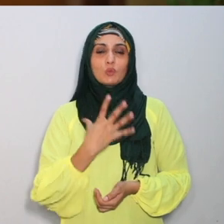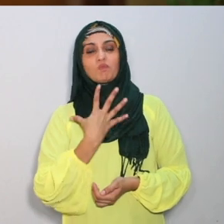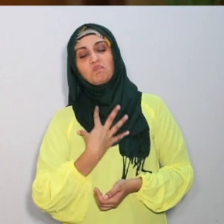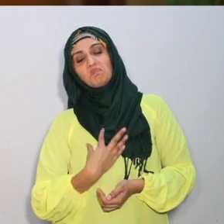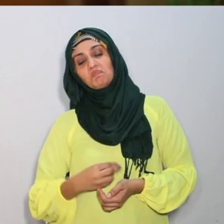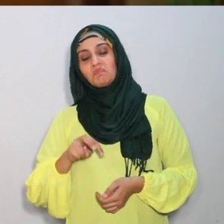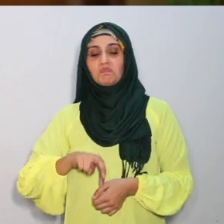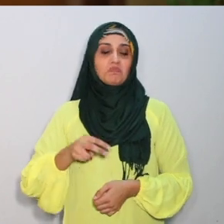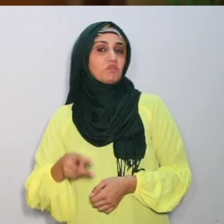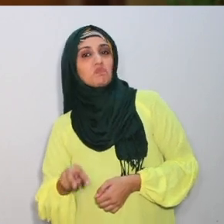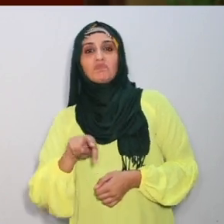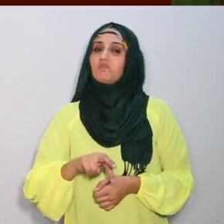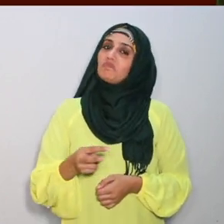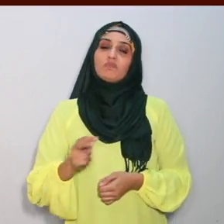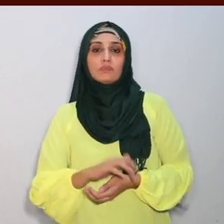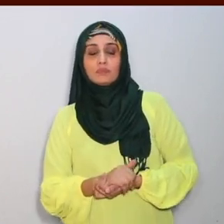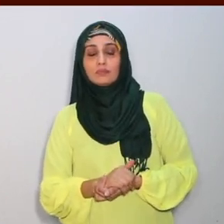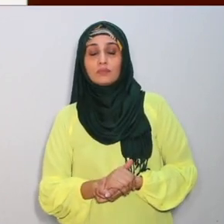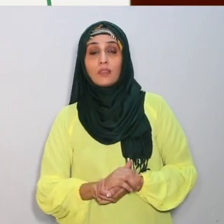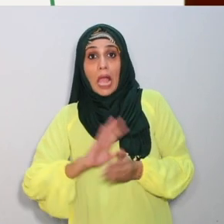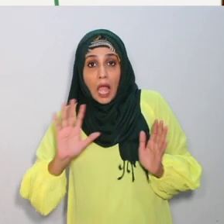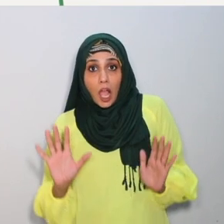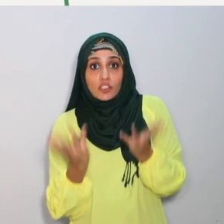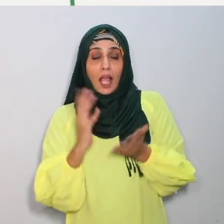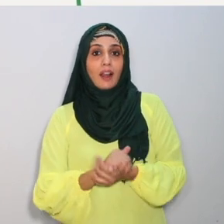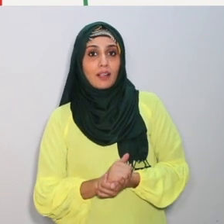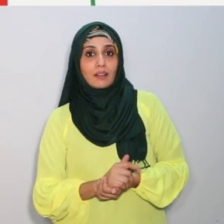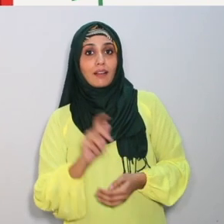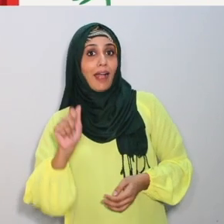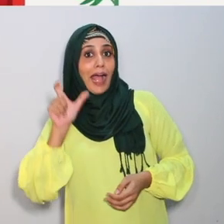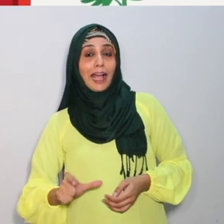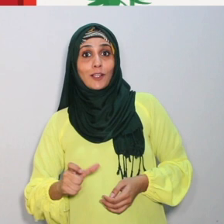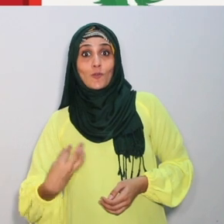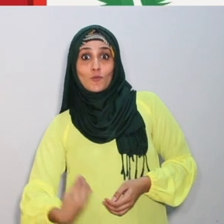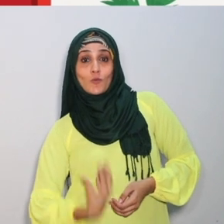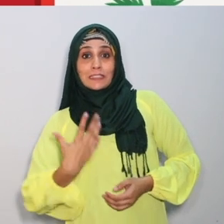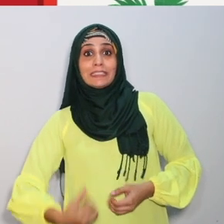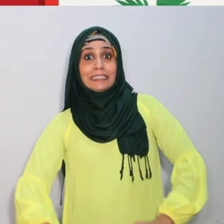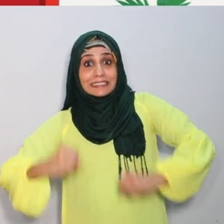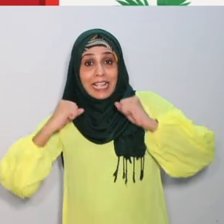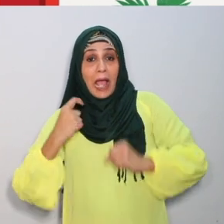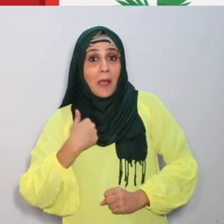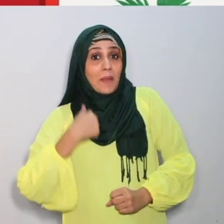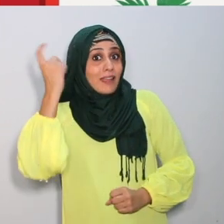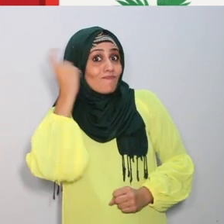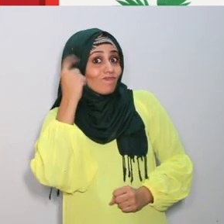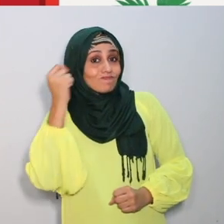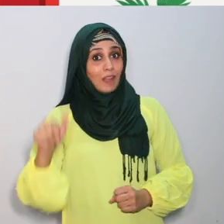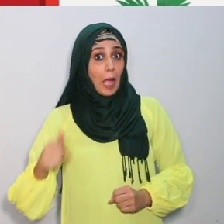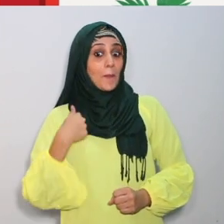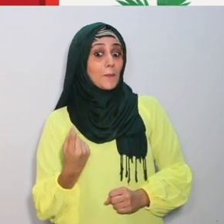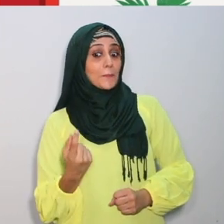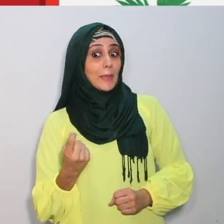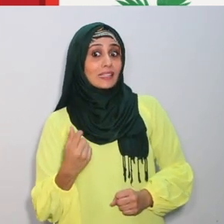को अफसरदा कर दिया। फिर यकदम अजहर खुशी से उछला, मेरे ख्याल में मुझे मालूम